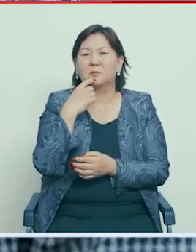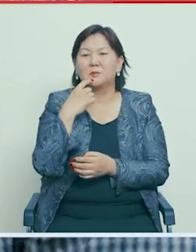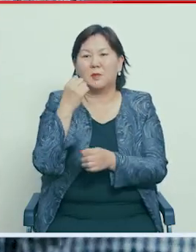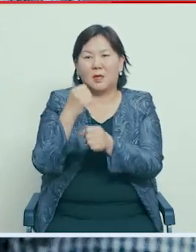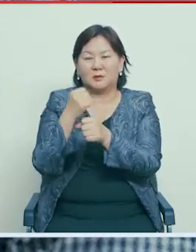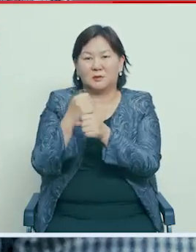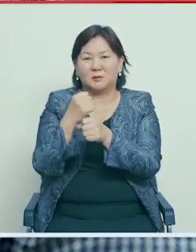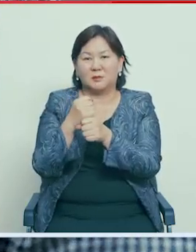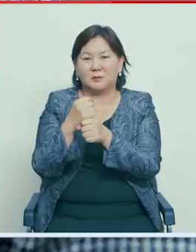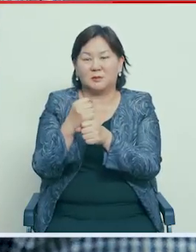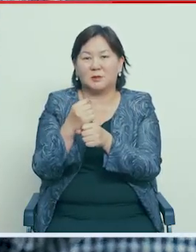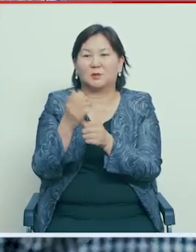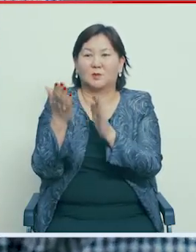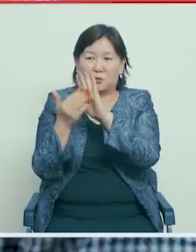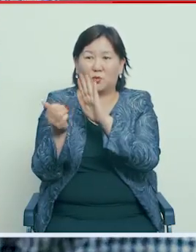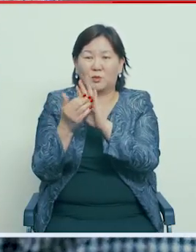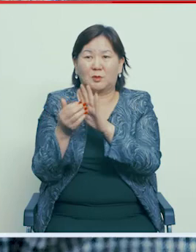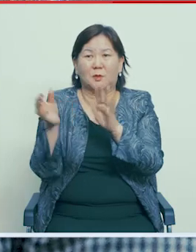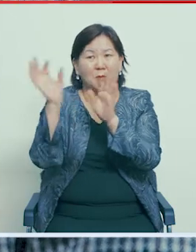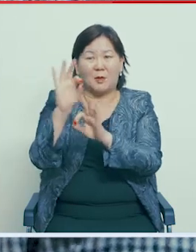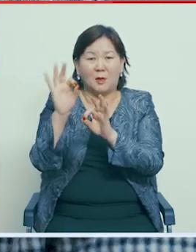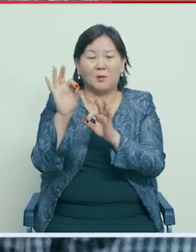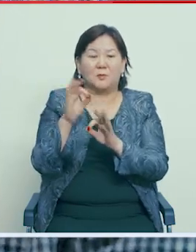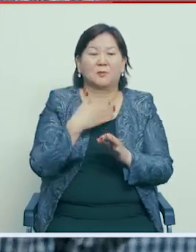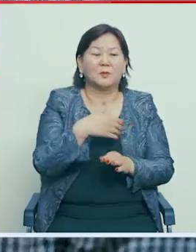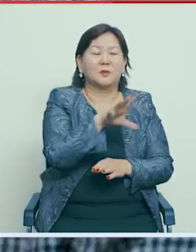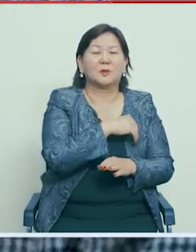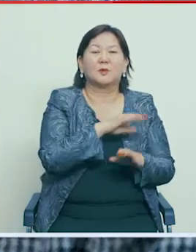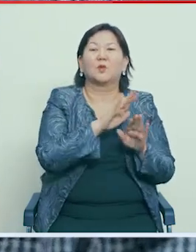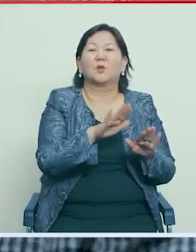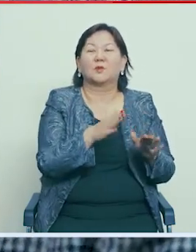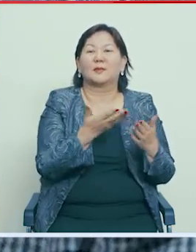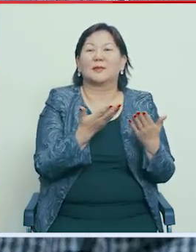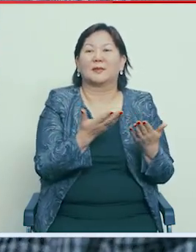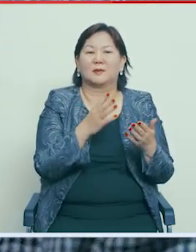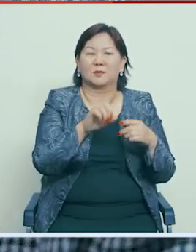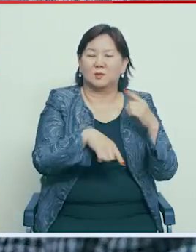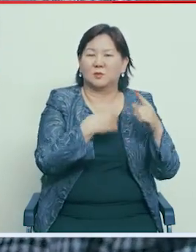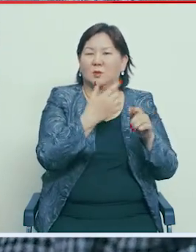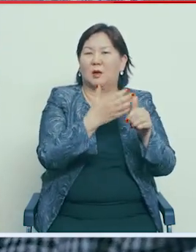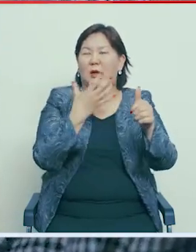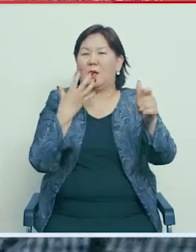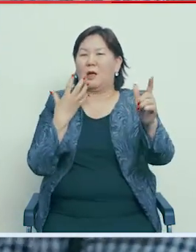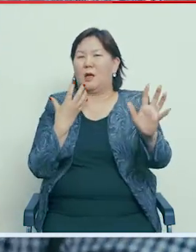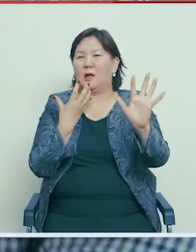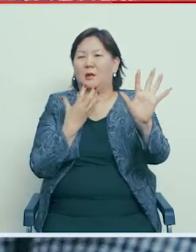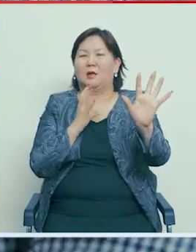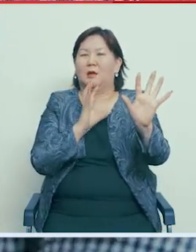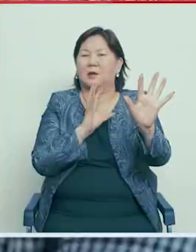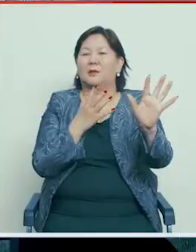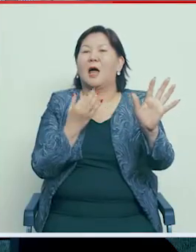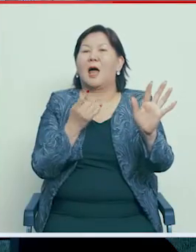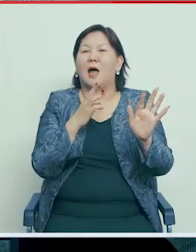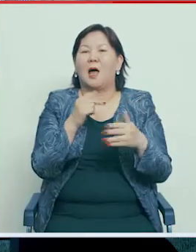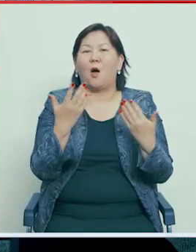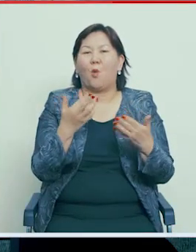маань одоо очир дутагдaltaа бараг байхгүй байхад одоо бидний хүүхдүүдээр ихэд бас өшөө хол байна да яанда гэтэл миний хүүхдийн нас